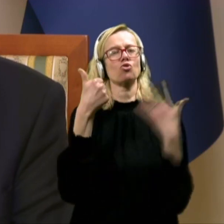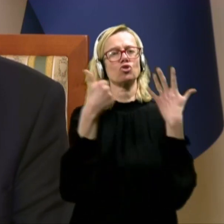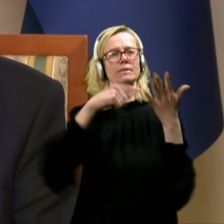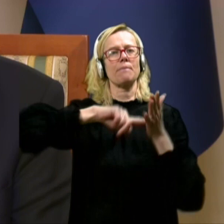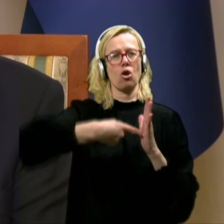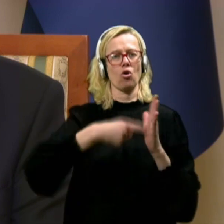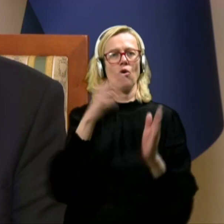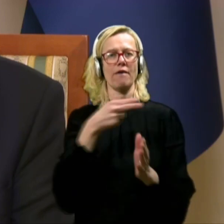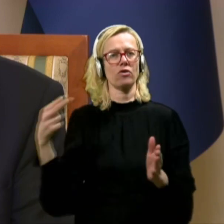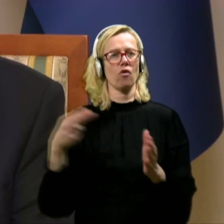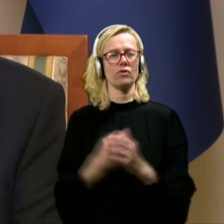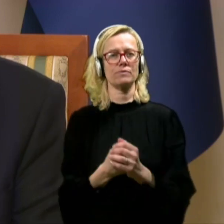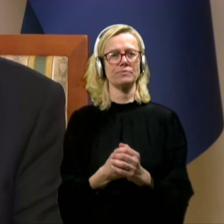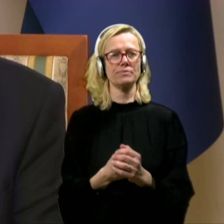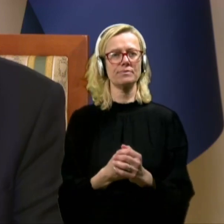evrov,